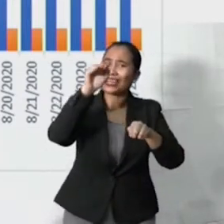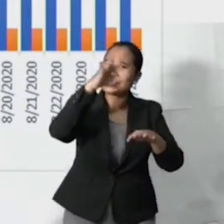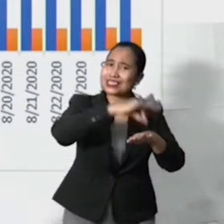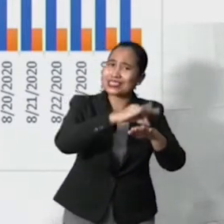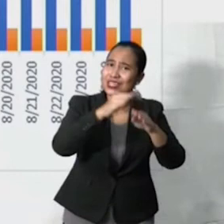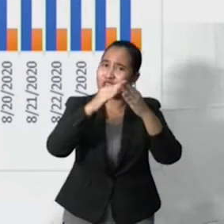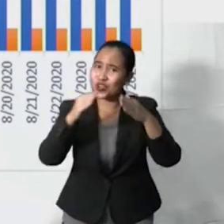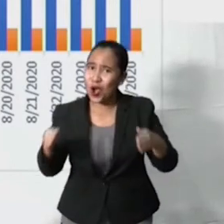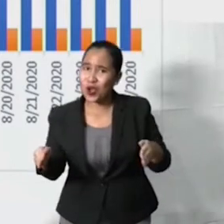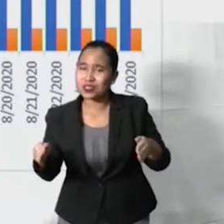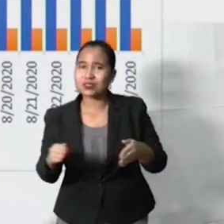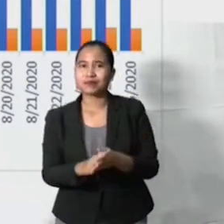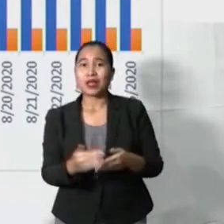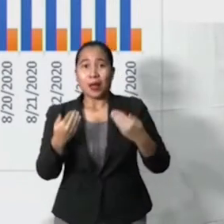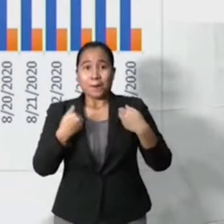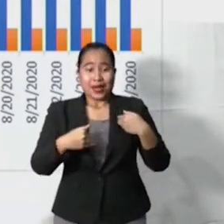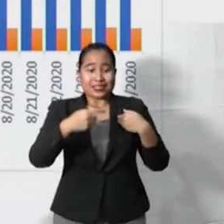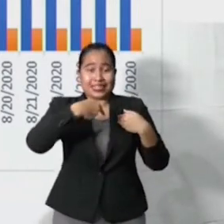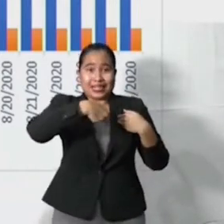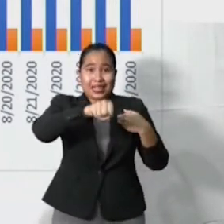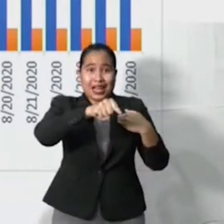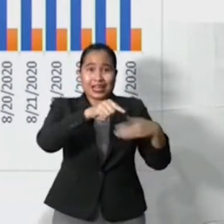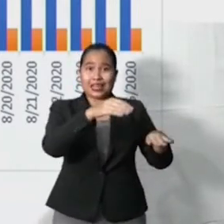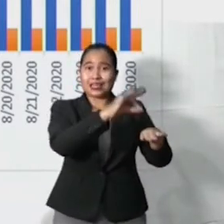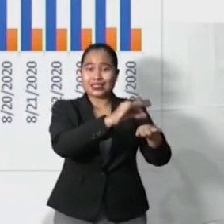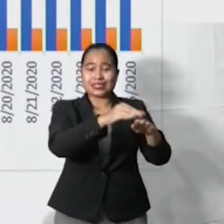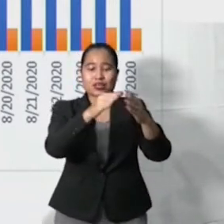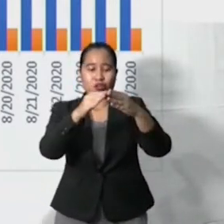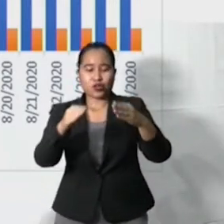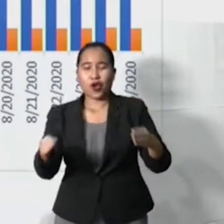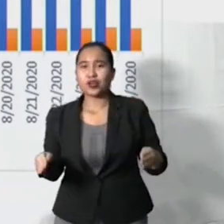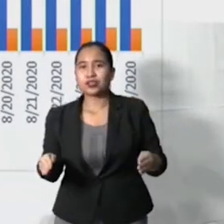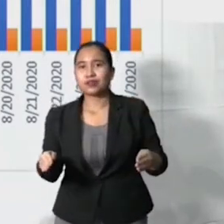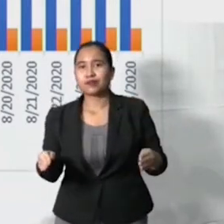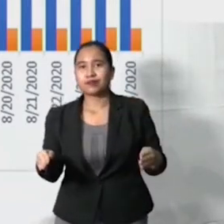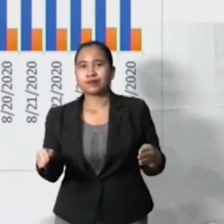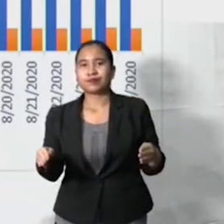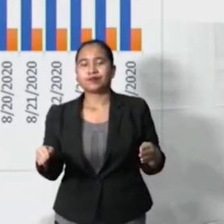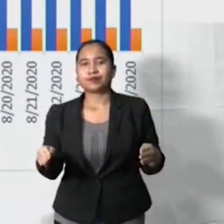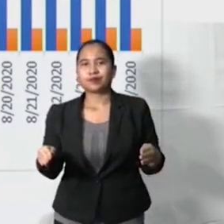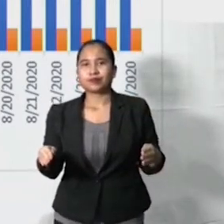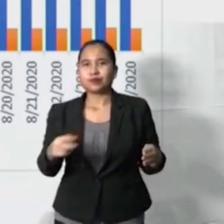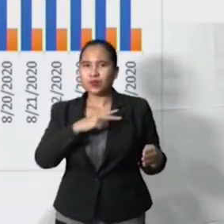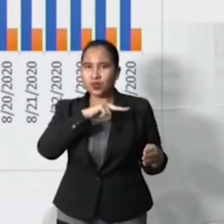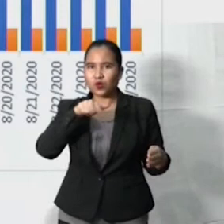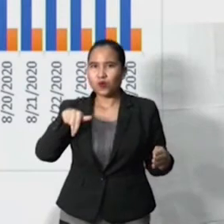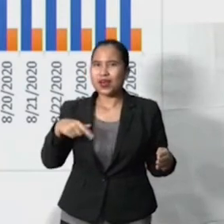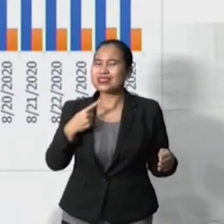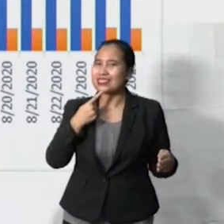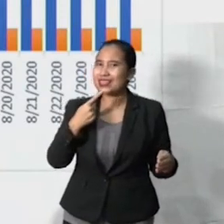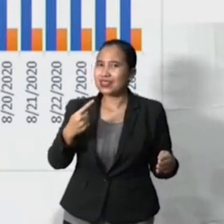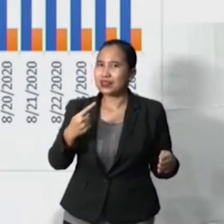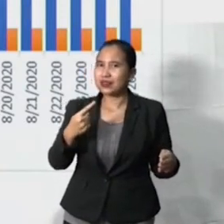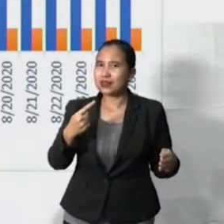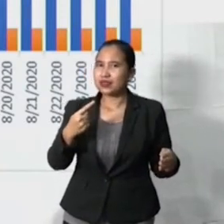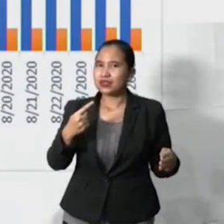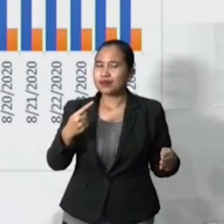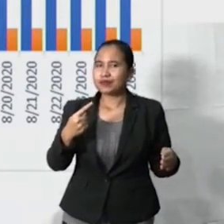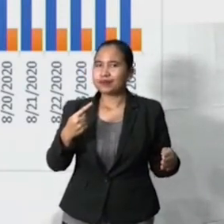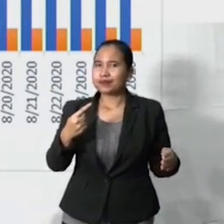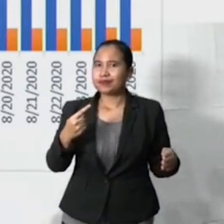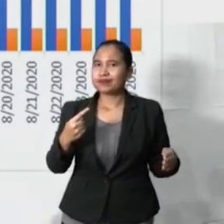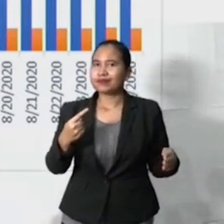ziekenhuis belanden zijn eigenlijk een, wat we noemen in de wetenschap, de top van de